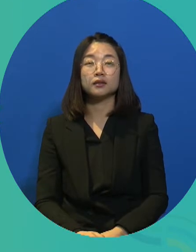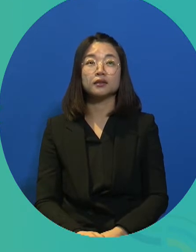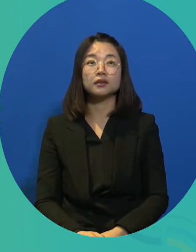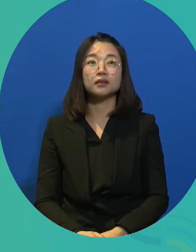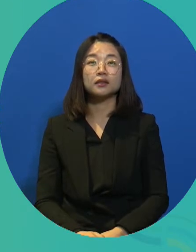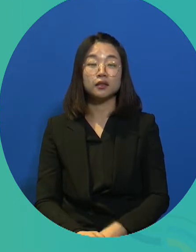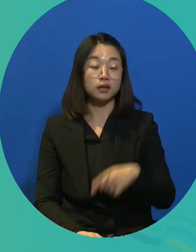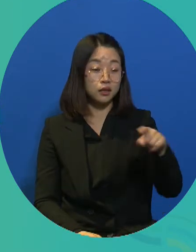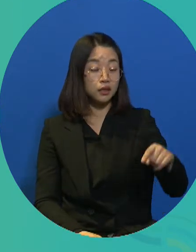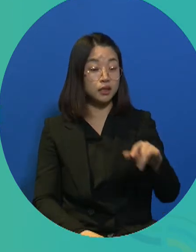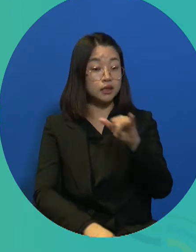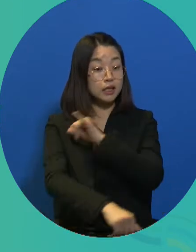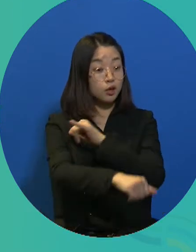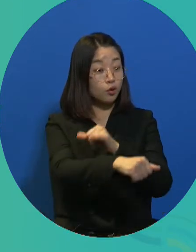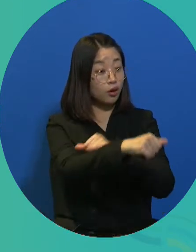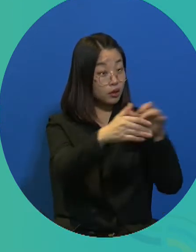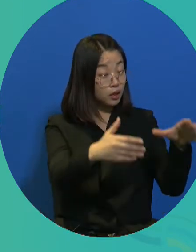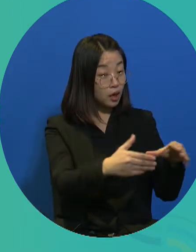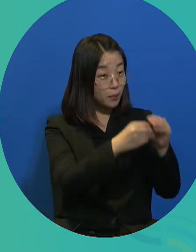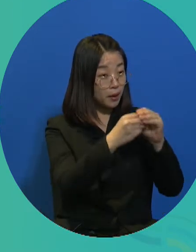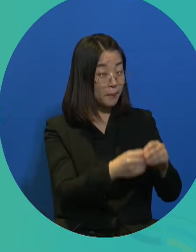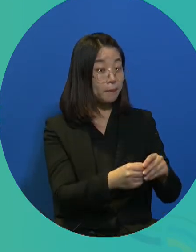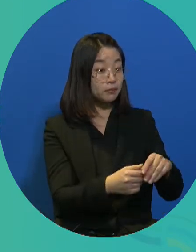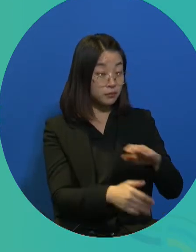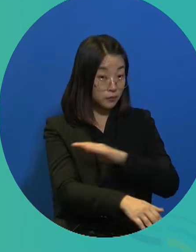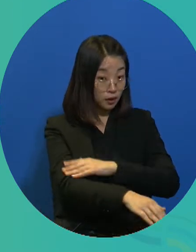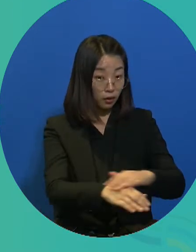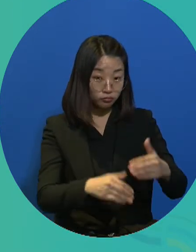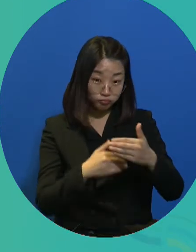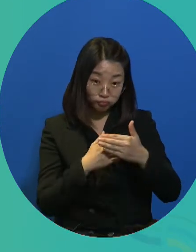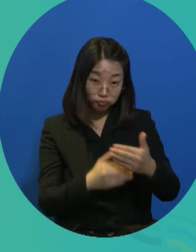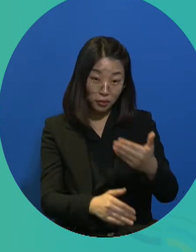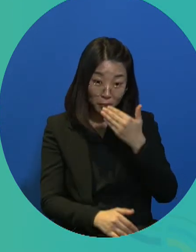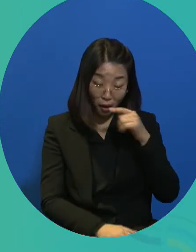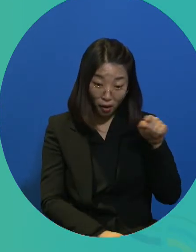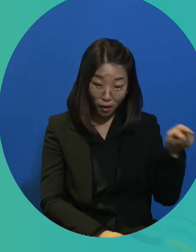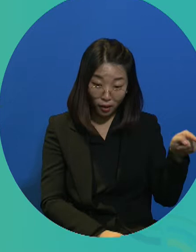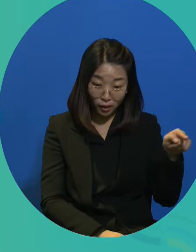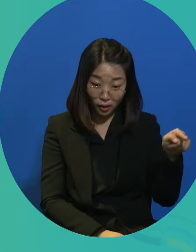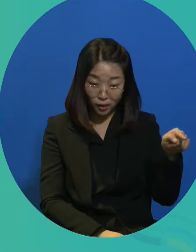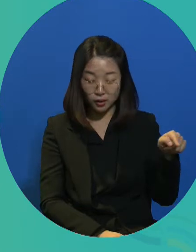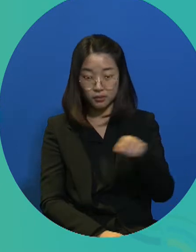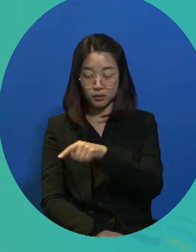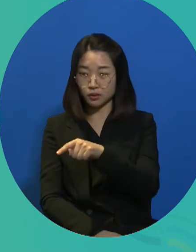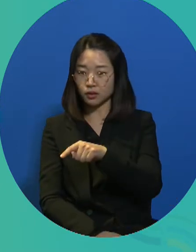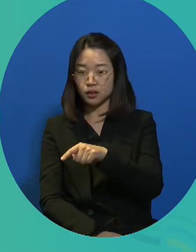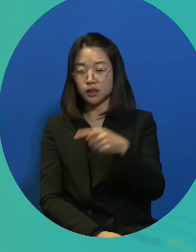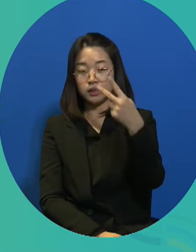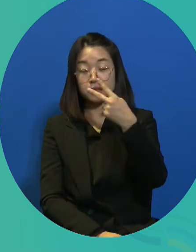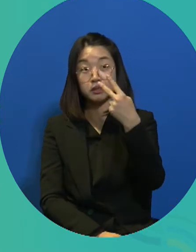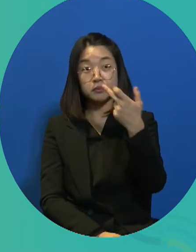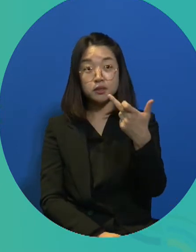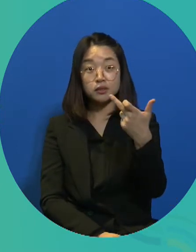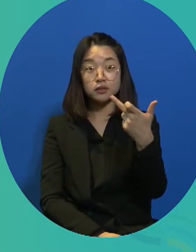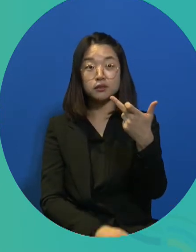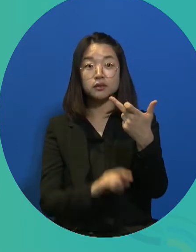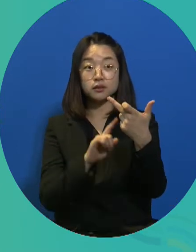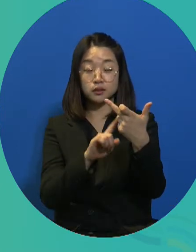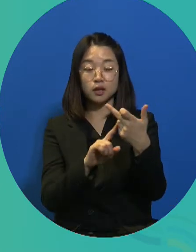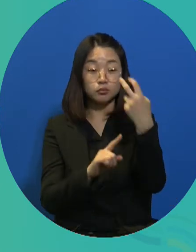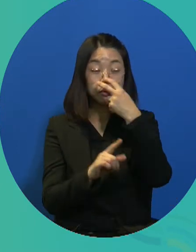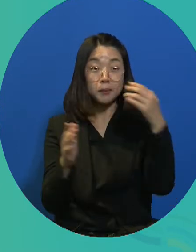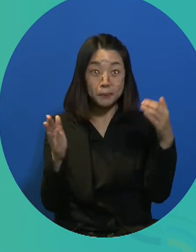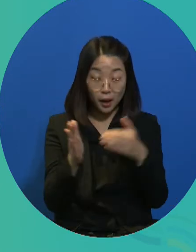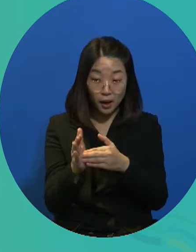CRPD의 그 검토가 원래는 그 전에도 있어야 됐었는데 이게 연기가 되면서 2017년에